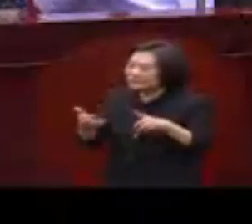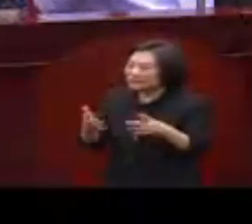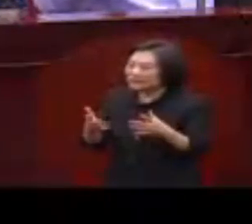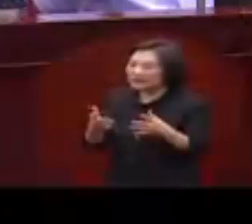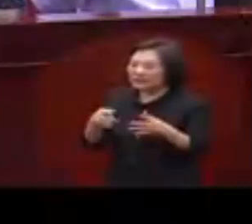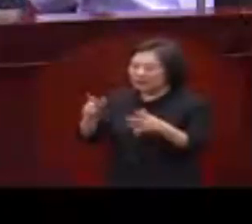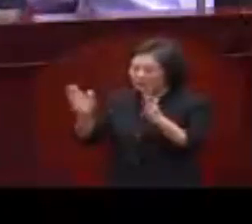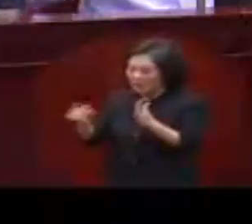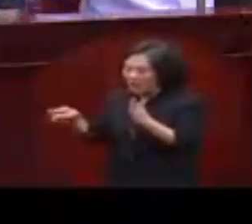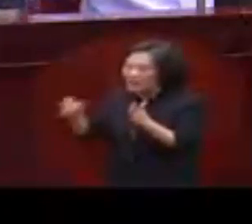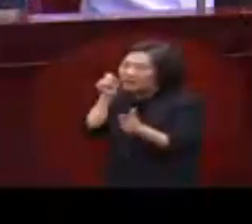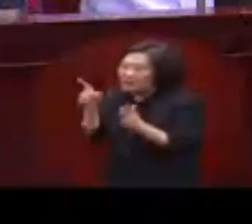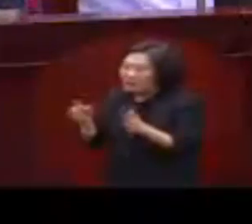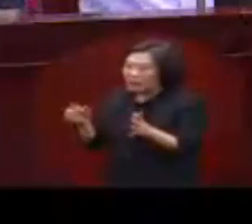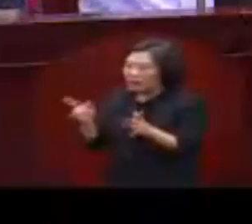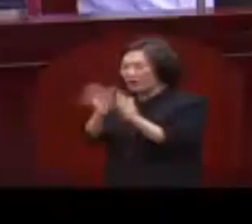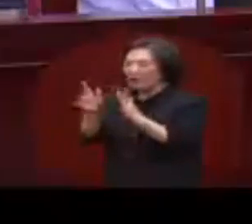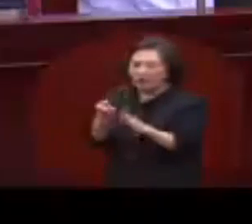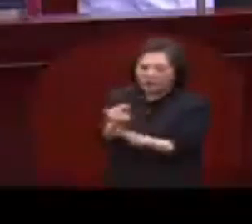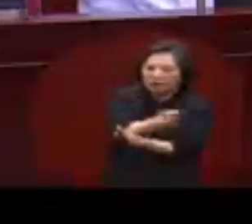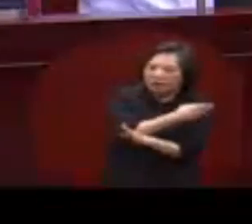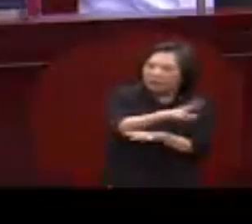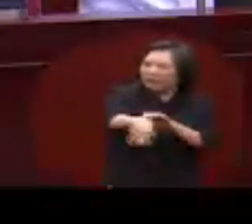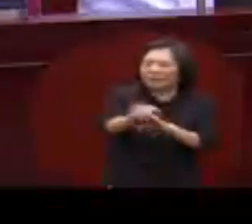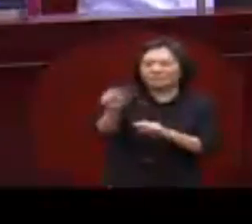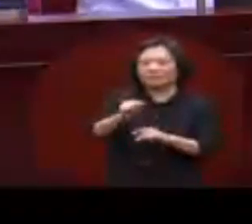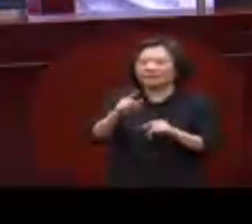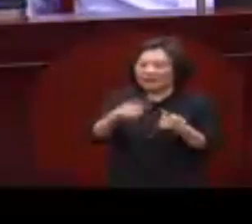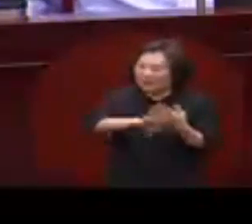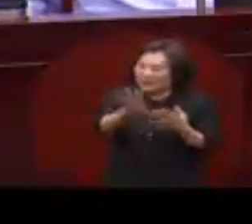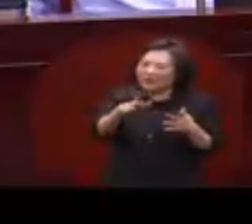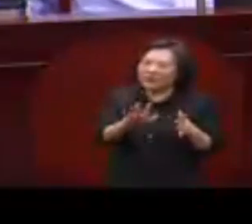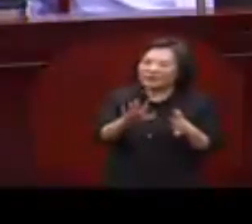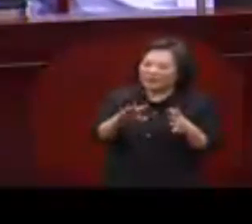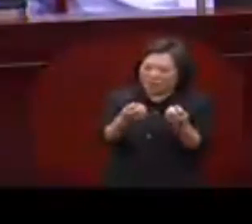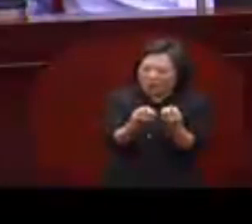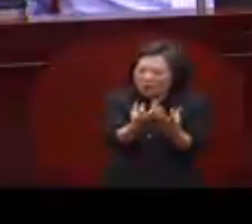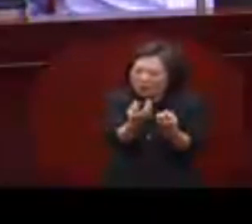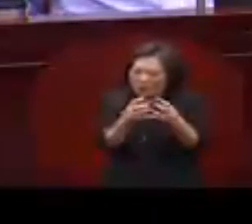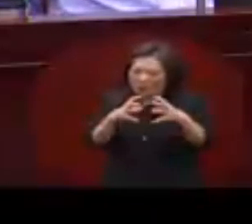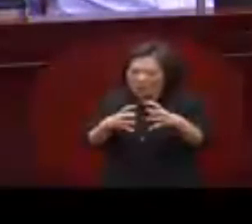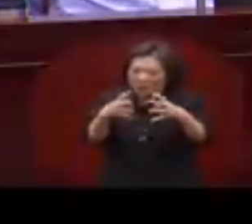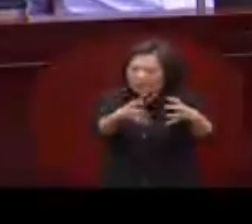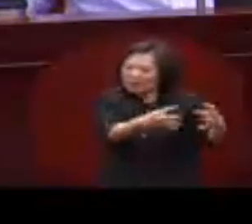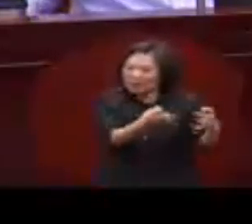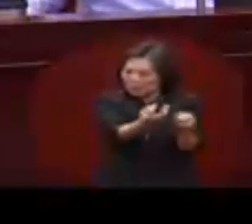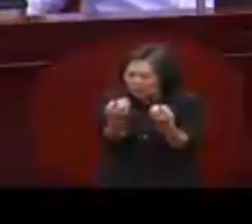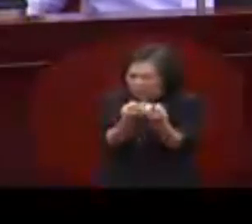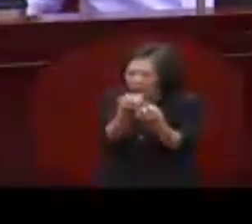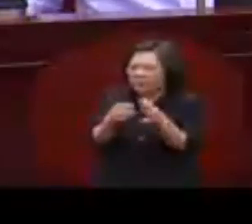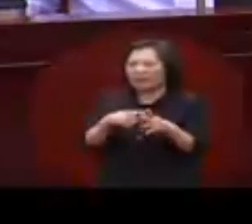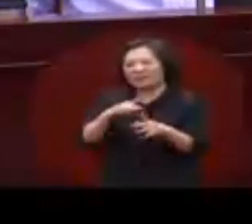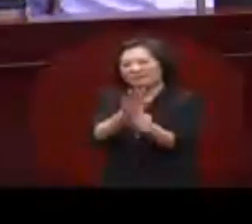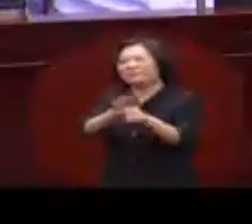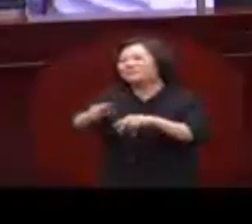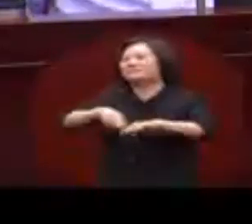个绣球花的怎么弄去把它这个可以赚钱的时间拉长，所以我们还在做规划。